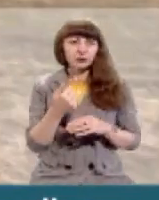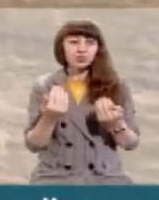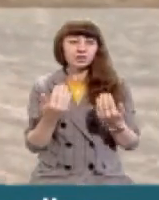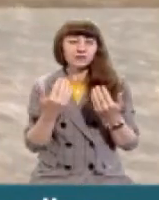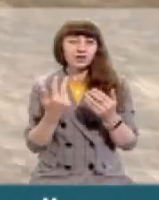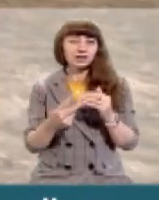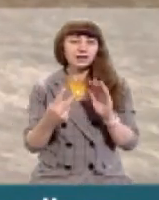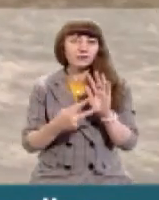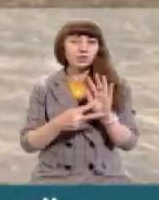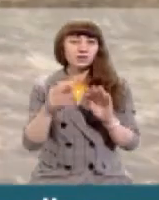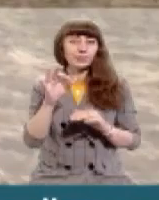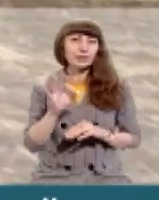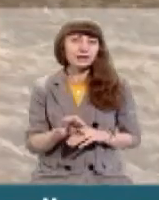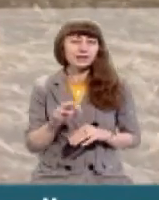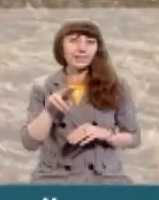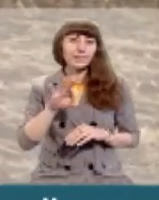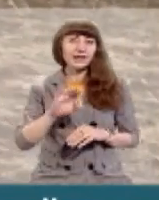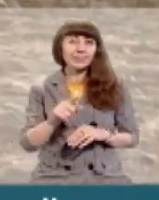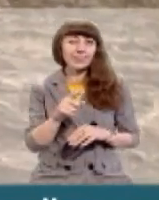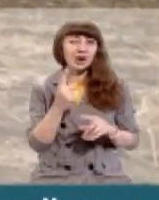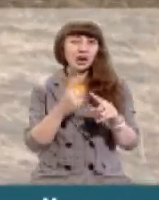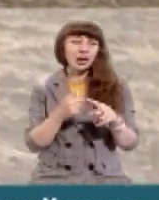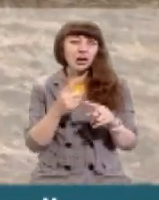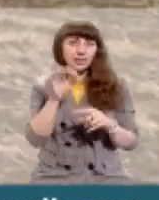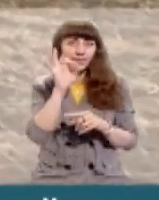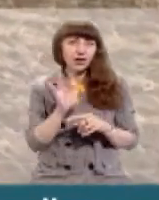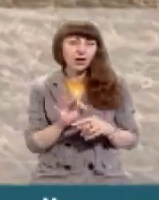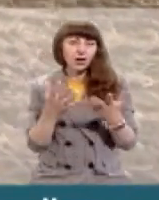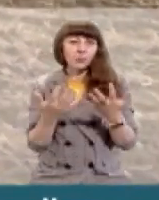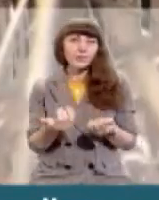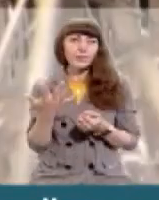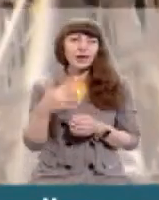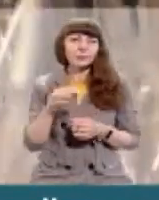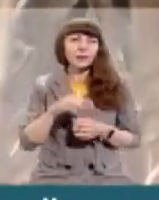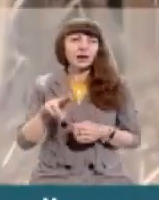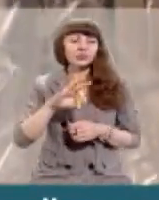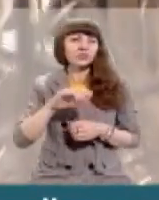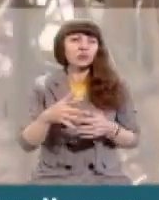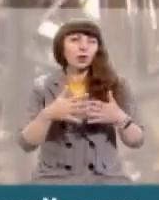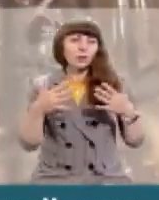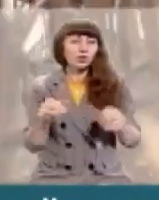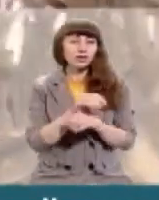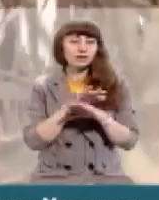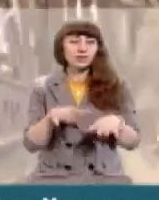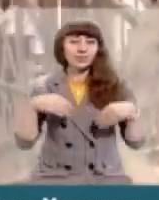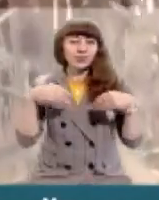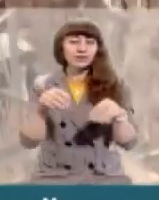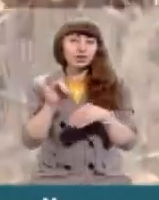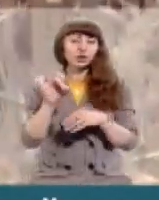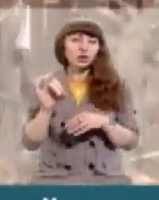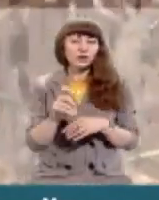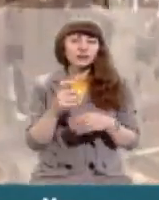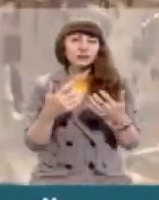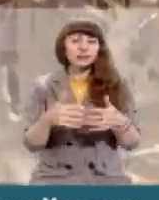составил 28%. Прибыль, полученная за первое полугодие, 5 миллиардов тенге. Наиболее популярным методом посадки зерновых